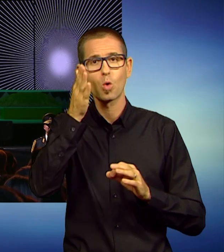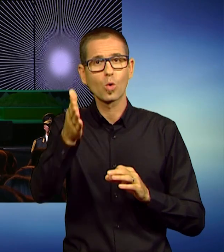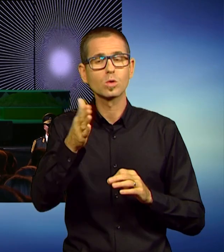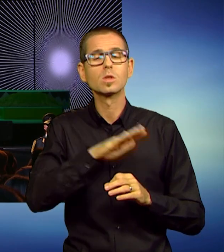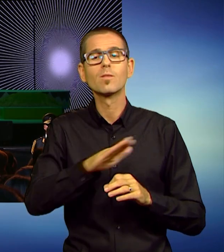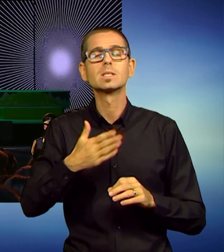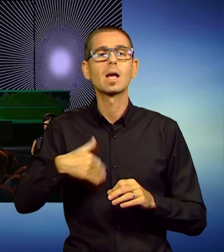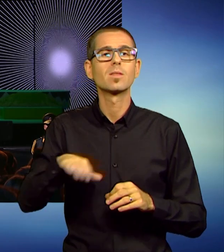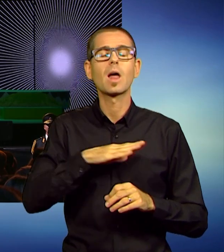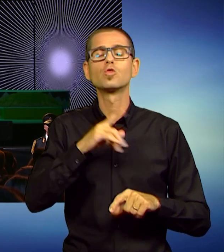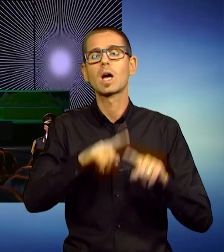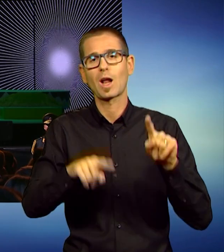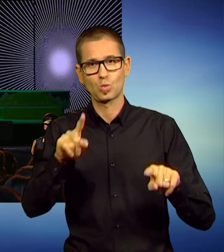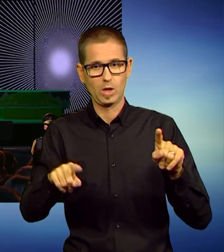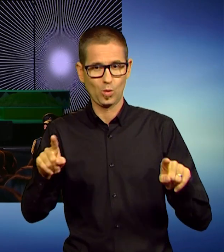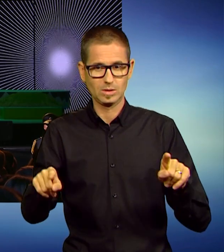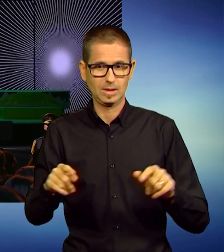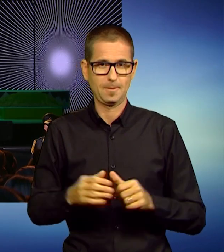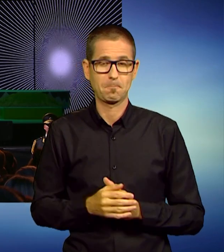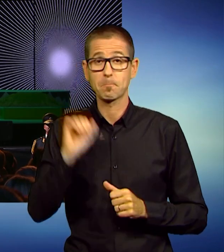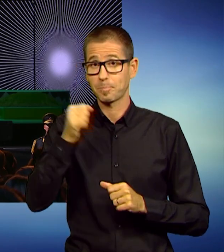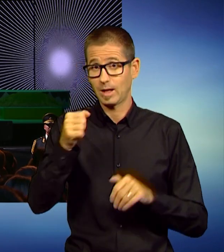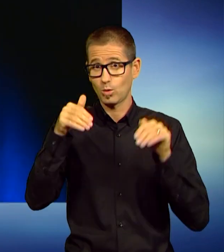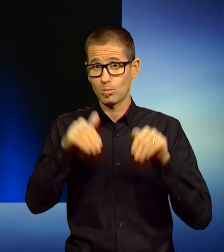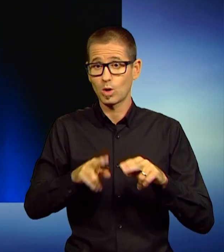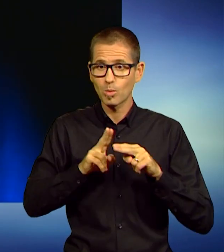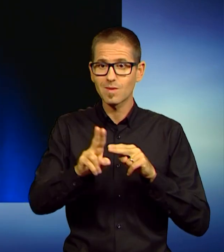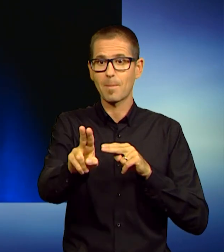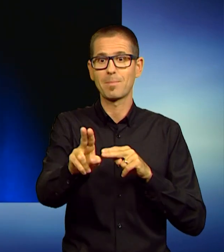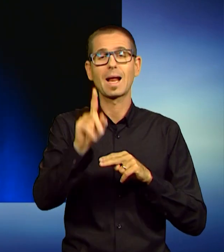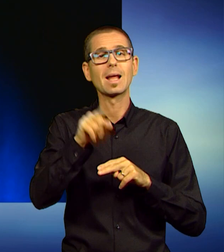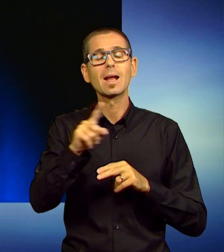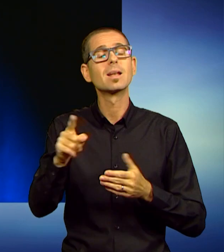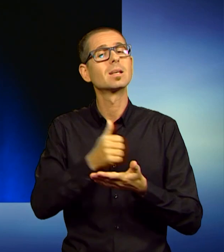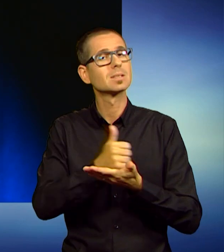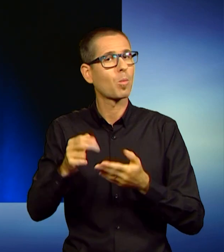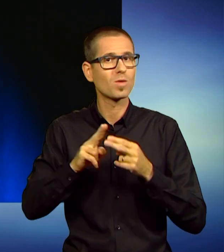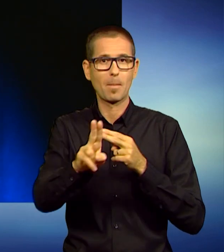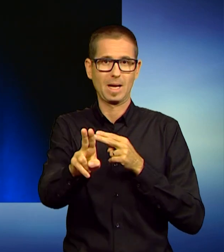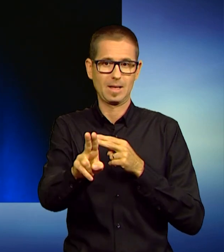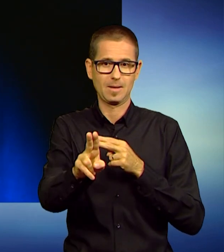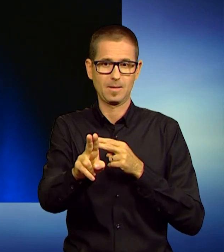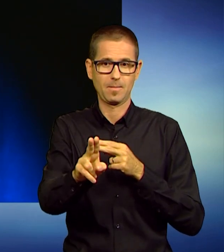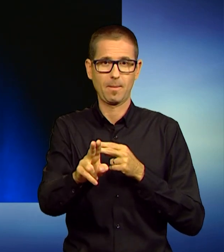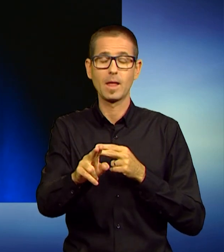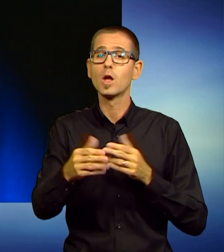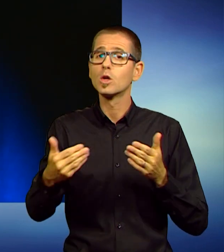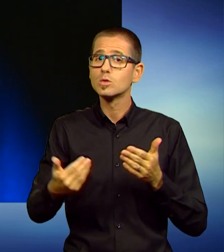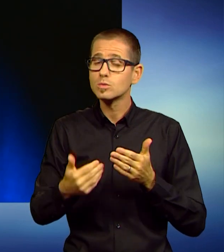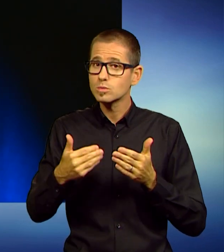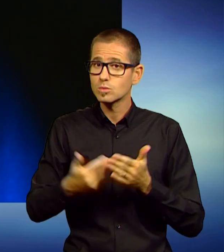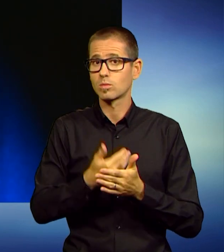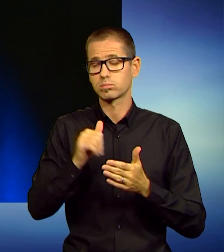vsej naši raznolikosti. Zato moramo naprej in samo naprej. Z novim se je